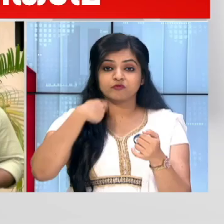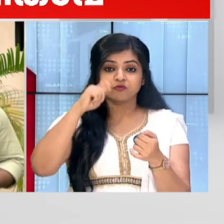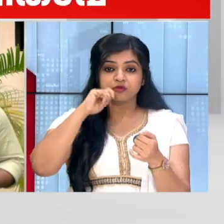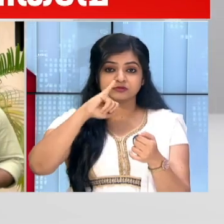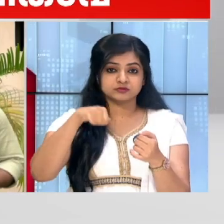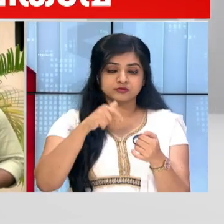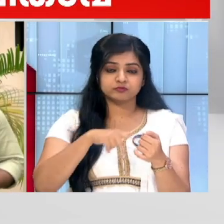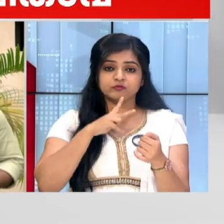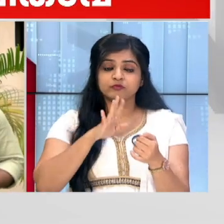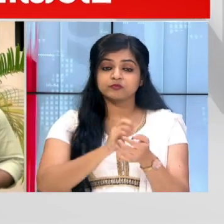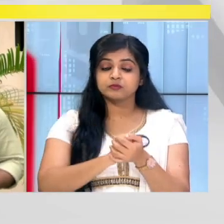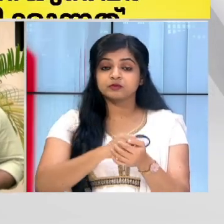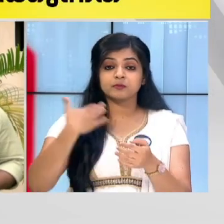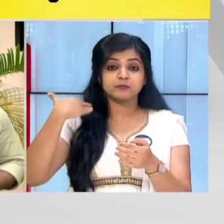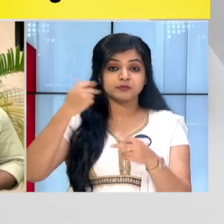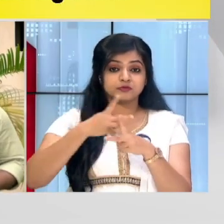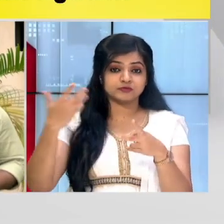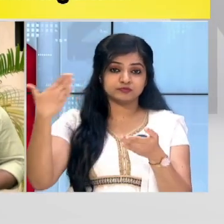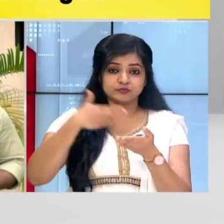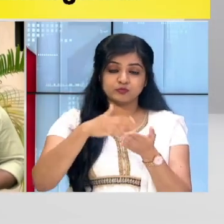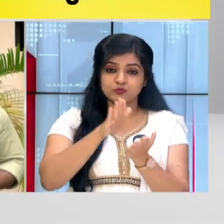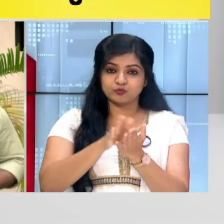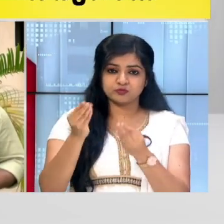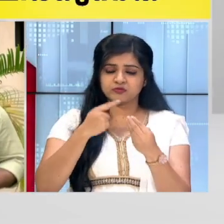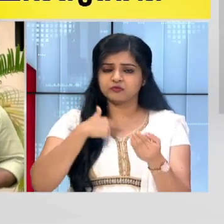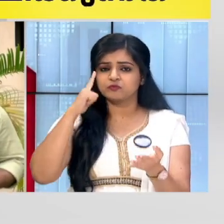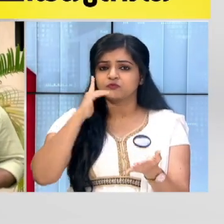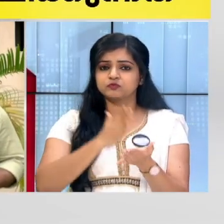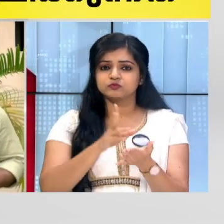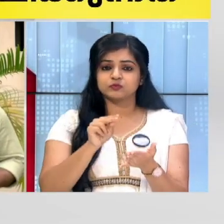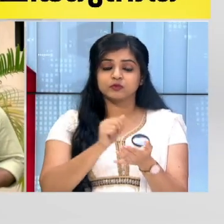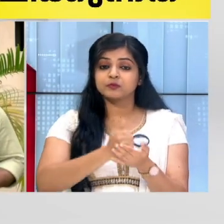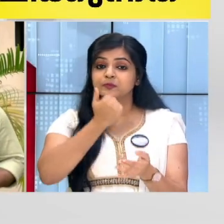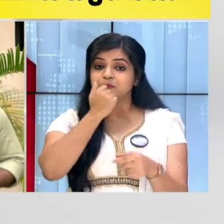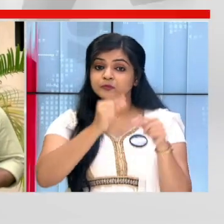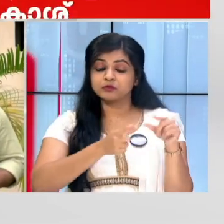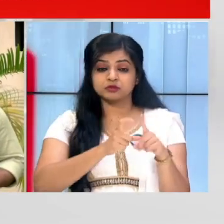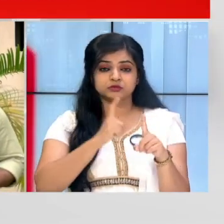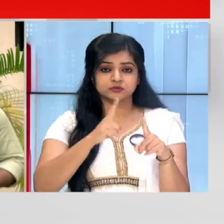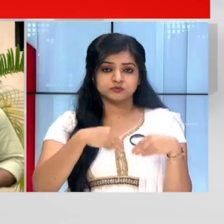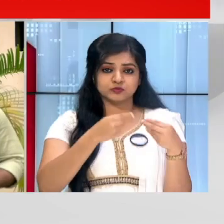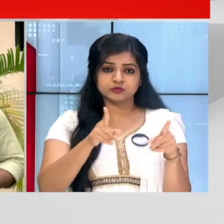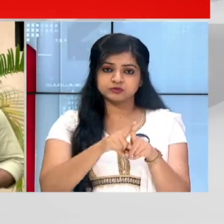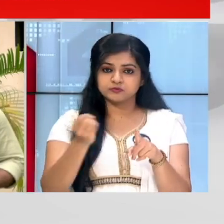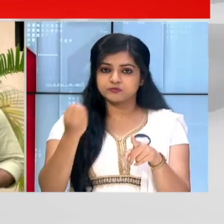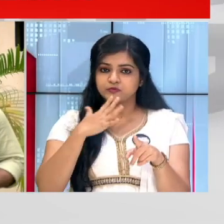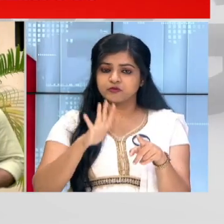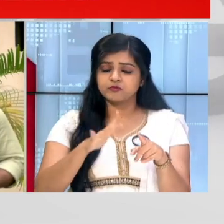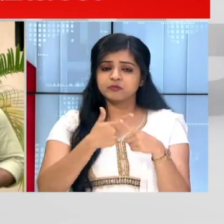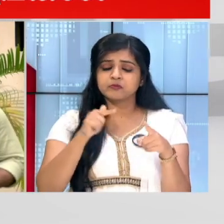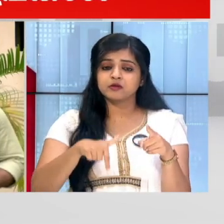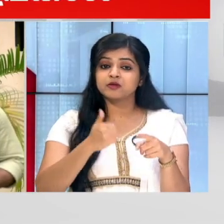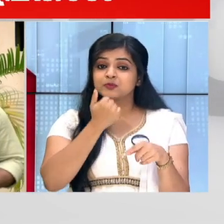അദ്ദേഹം പറയുന്നത് മന്ത്രിമാരുടെ ഉറപ്പിൽ വിശ്വാസമില്ല എന്നാണ് അദ്ദേഹം പറയുന്നത്. കാരണം കുറ്റക്കാർക്കെതിരെ കർശന നടപടി ഉണ്ടാകും എന്ന് പറയുന്നവർ തന്നെയാണ് ഈ